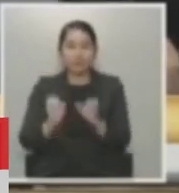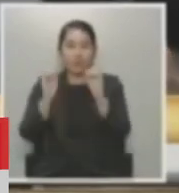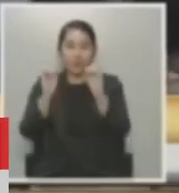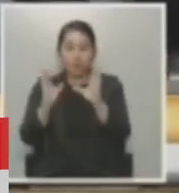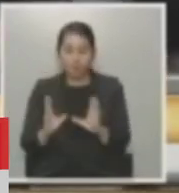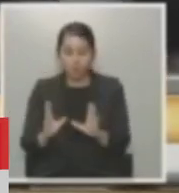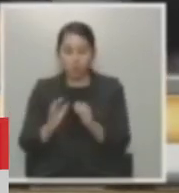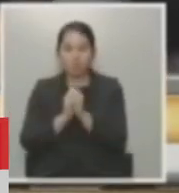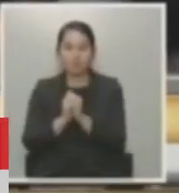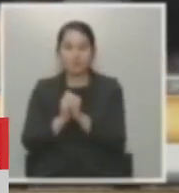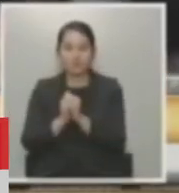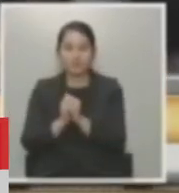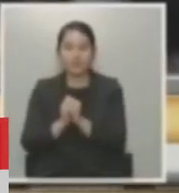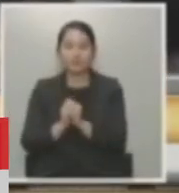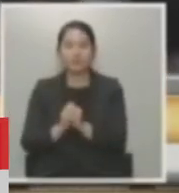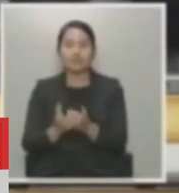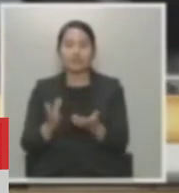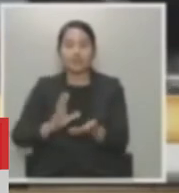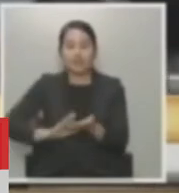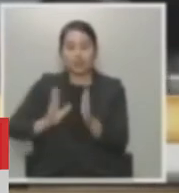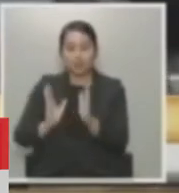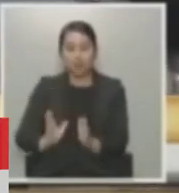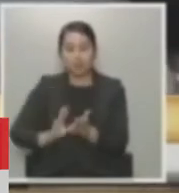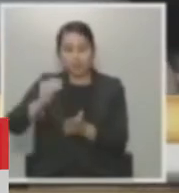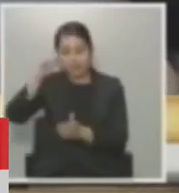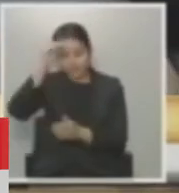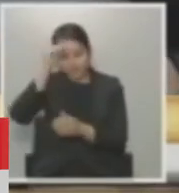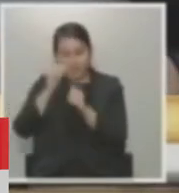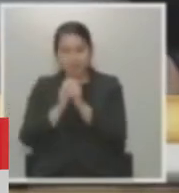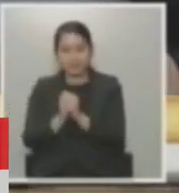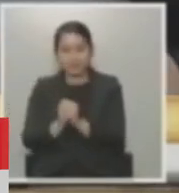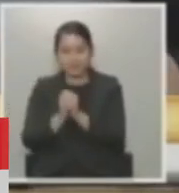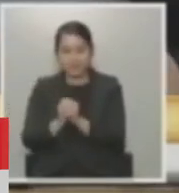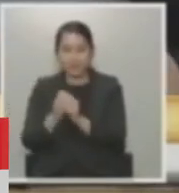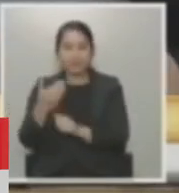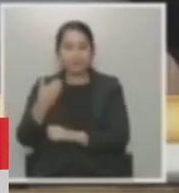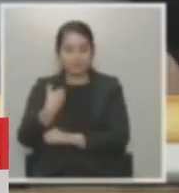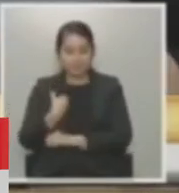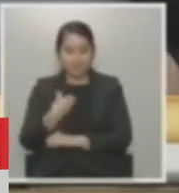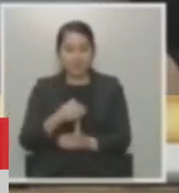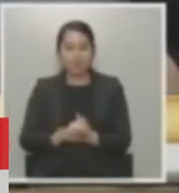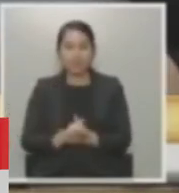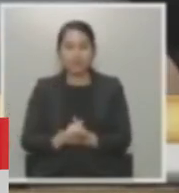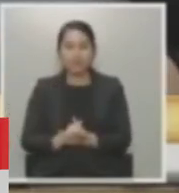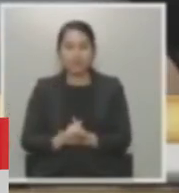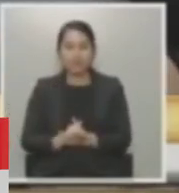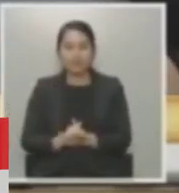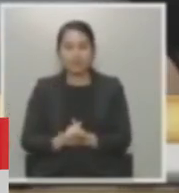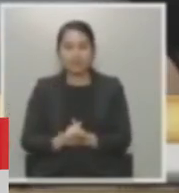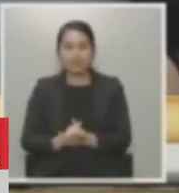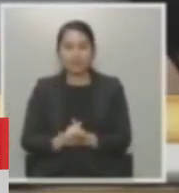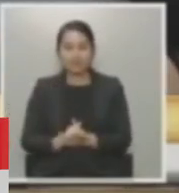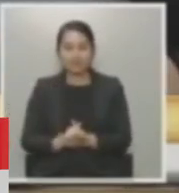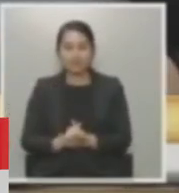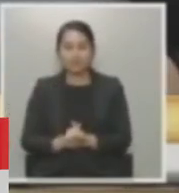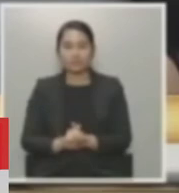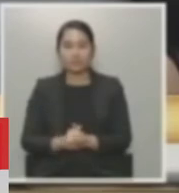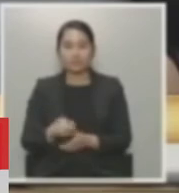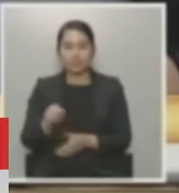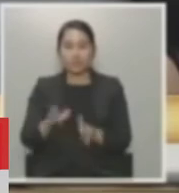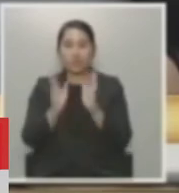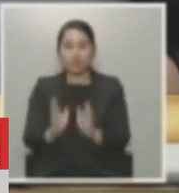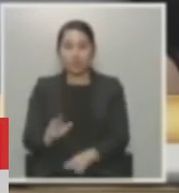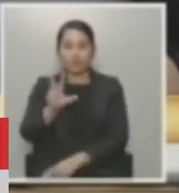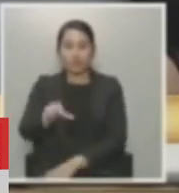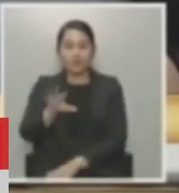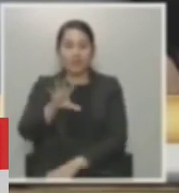ารย์ชาวจีนรวมถึงนักศึกษาชาวจีนอยู่ในที่มหาวิทยาลัยแห่งนี้ถึง 3,500 กว่าคนนะ